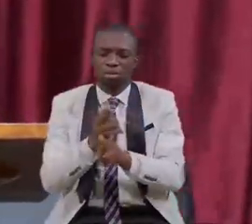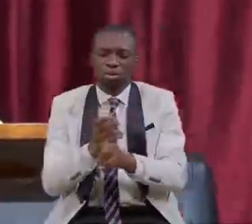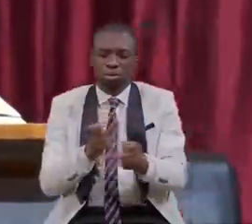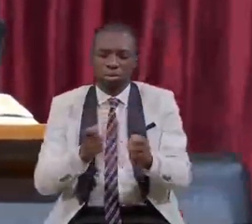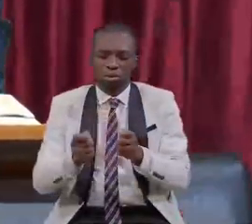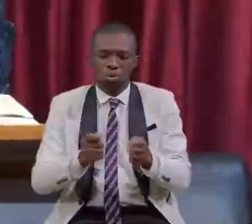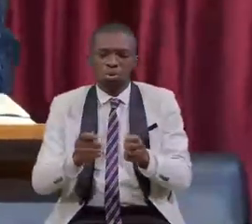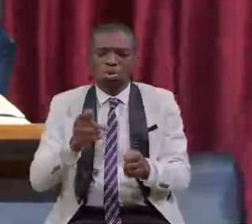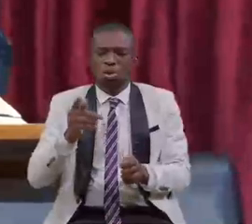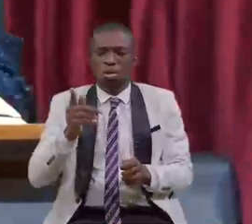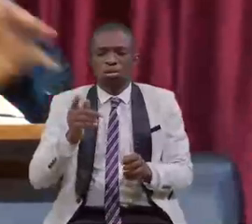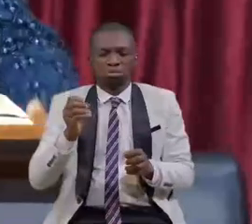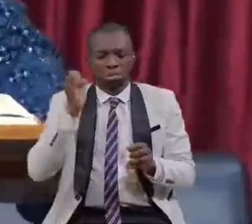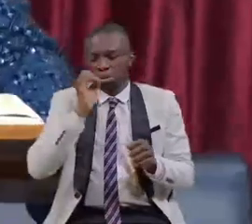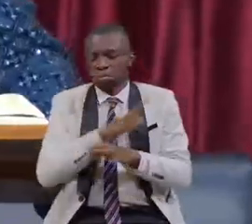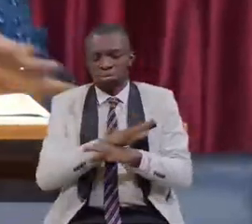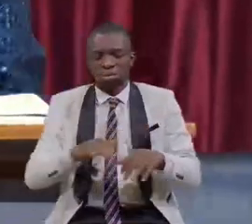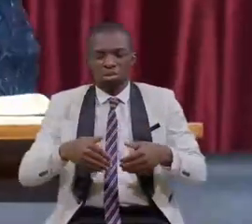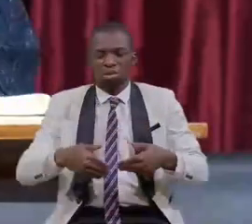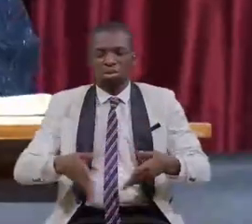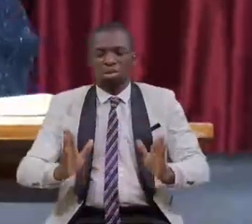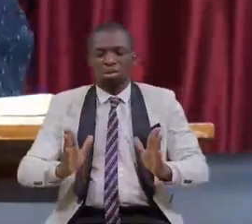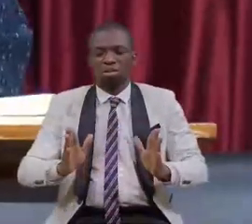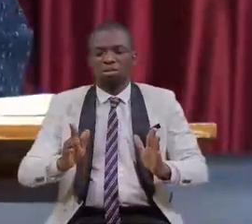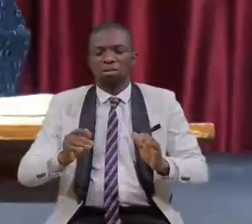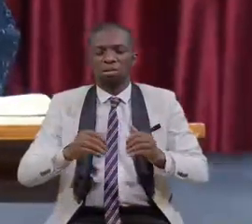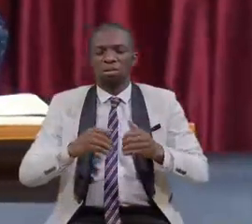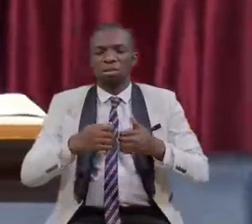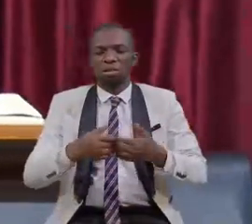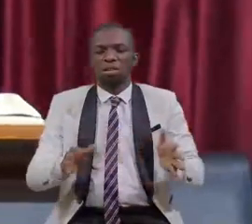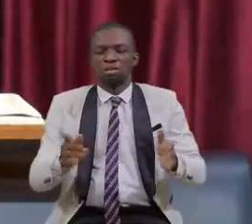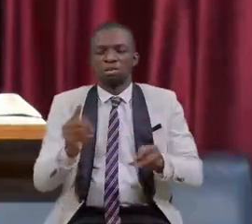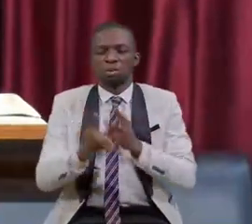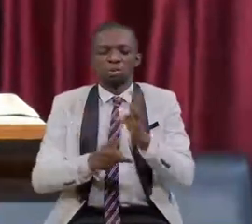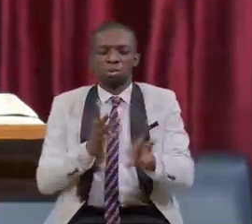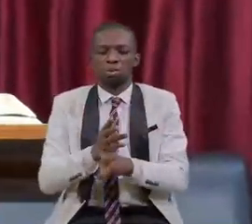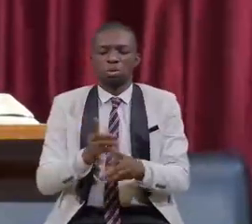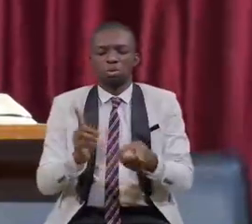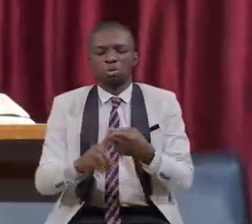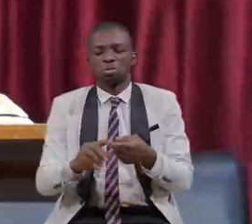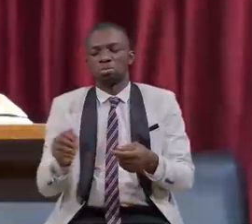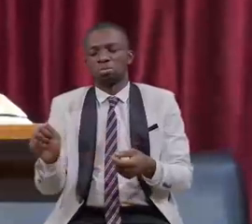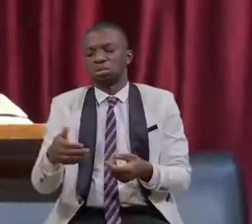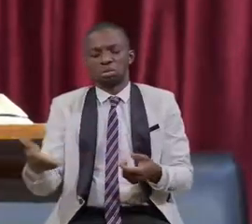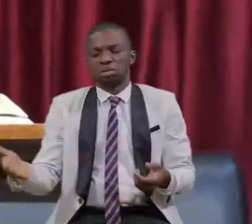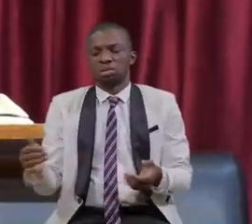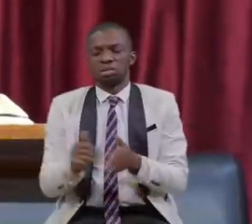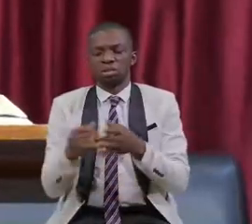Le Dieu qui a créé l'univers ne l'a pas laissé au hasard. Il contrôle tout